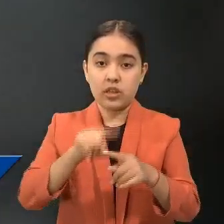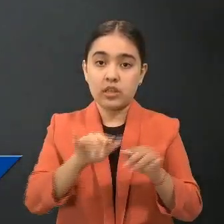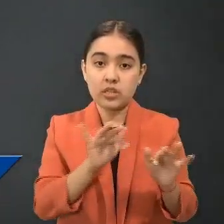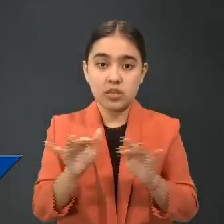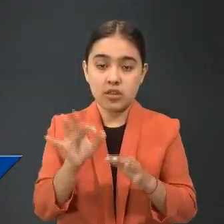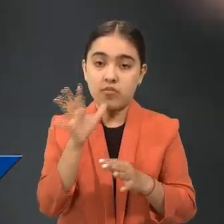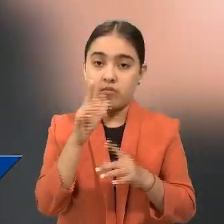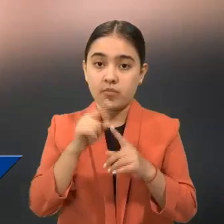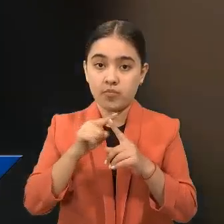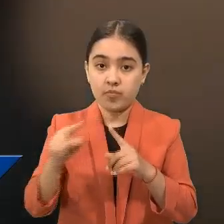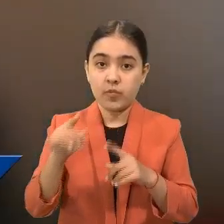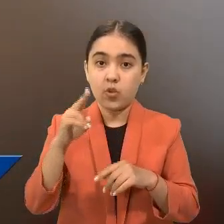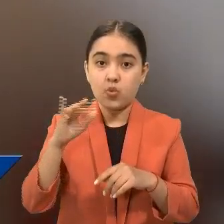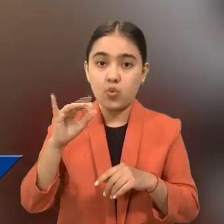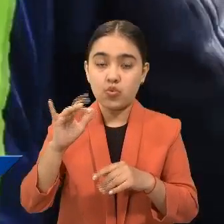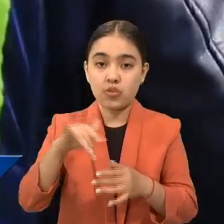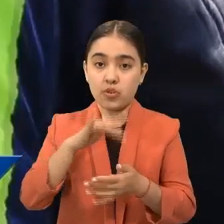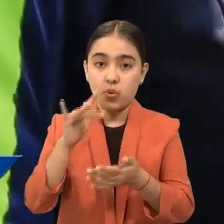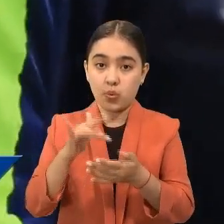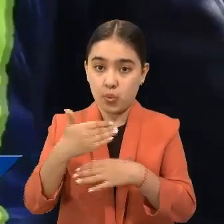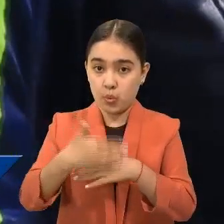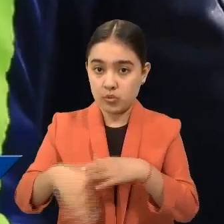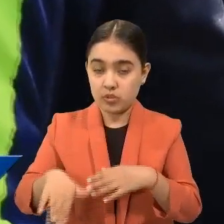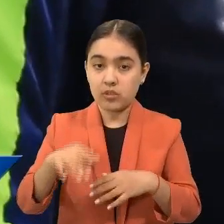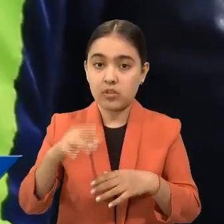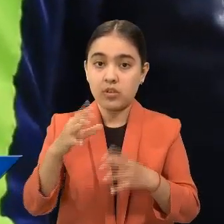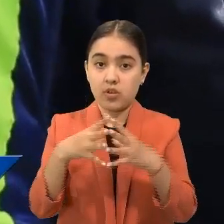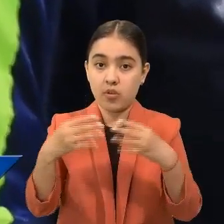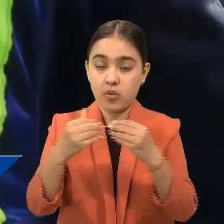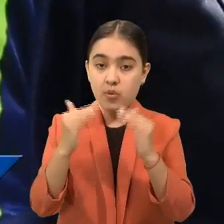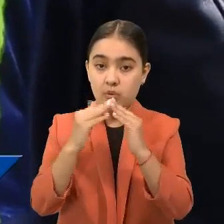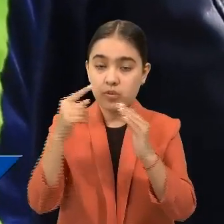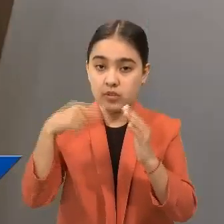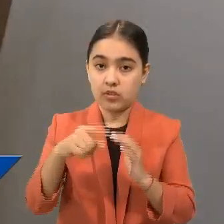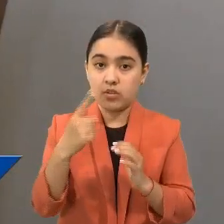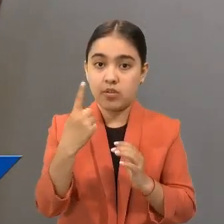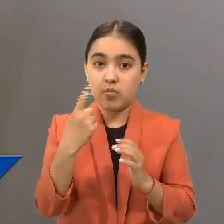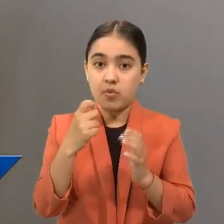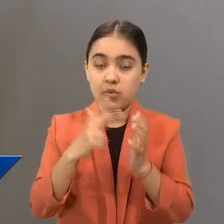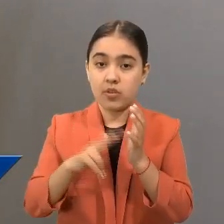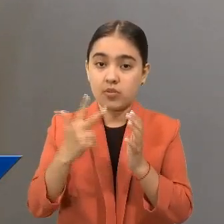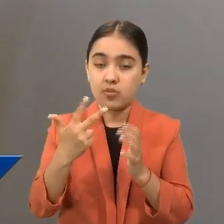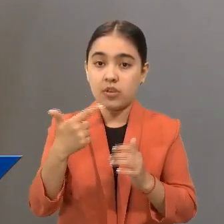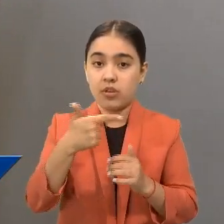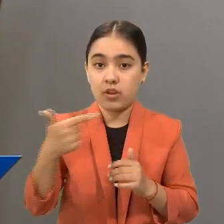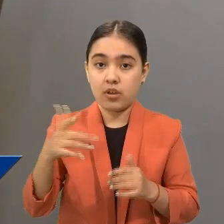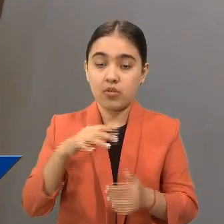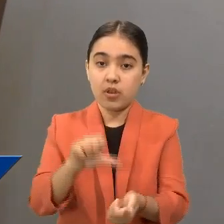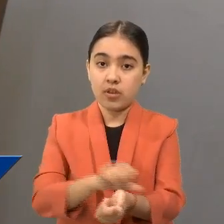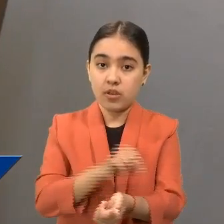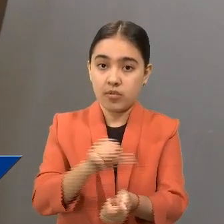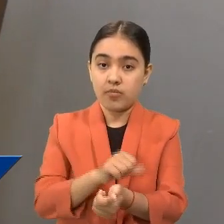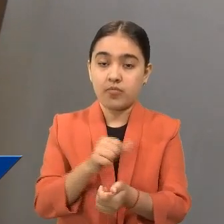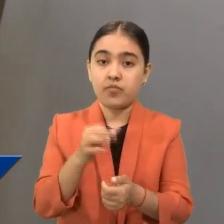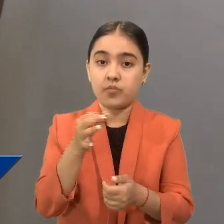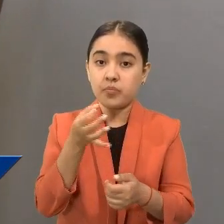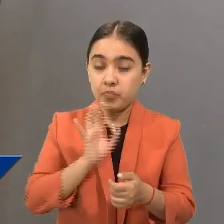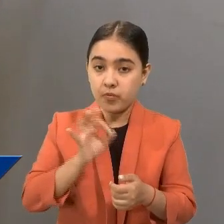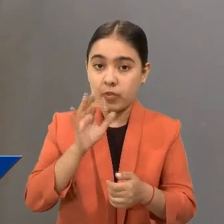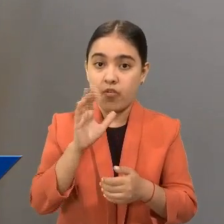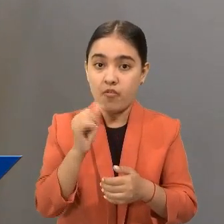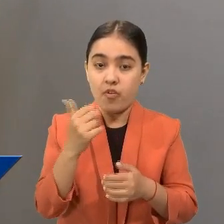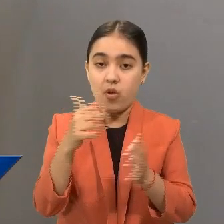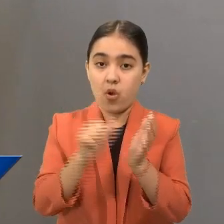davomida shaharning Do'stlik ko'chasidagi xonadonlarning birida umumiy miqdori 1183 gram bo'lgan gashish gohandlik vositasi